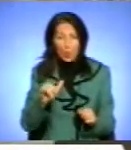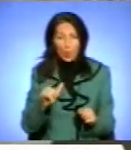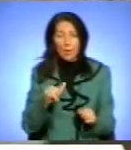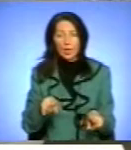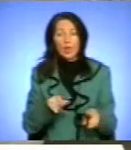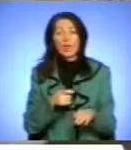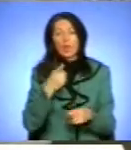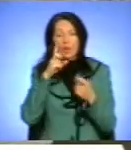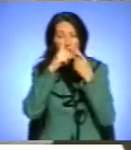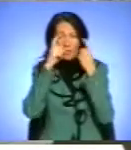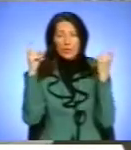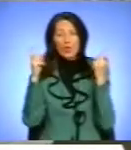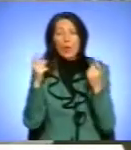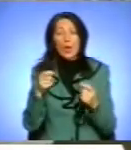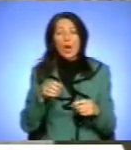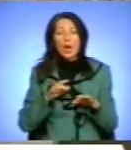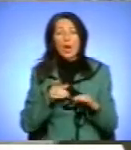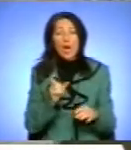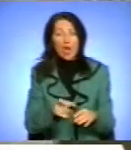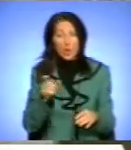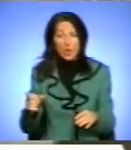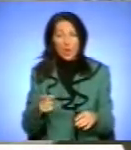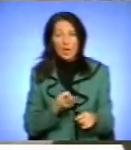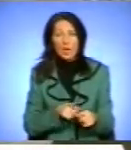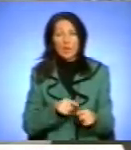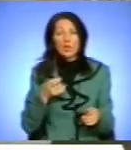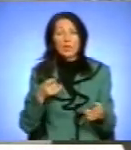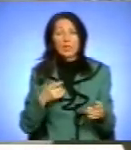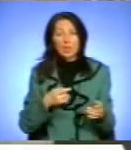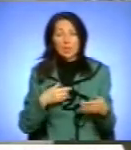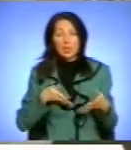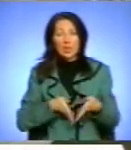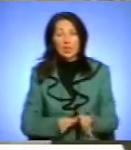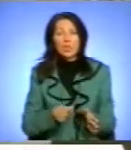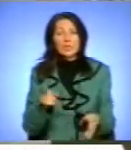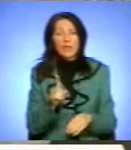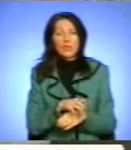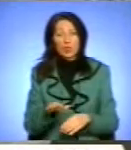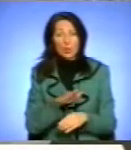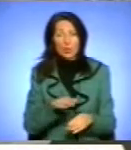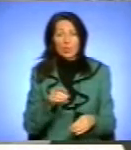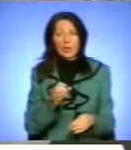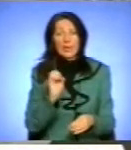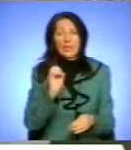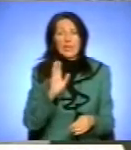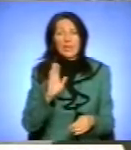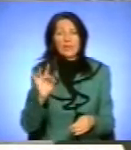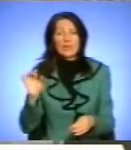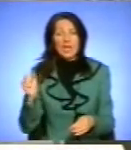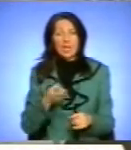походять з Тернопільщини. Зокрема, є свідоцтво про освіту Юрчинського Євстахія, який навчався у Тернопільській гімназії імені